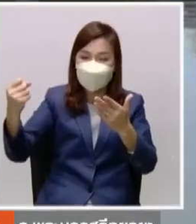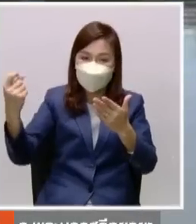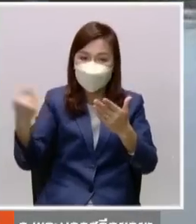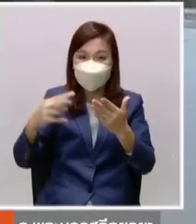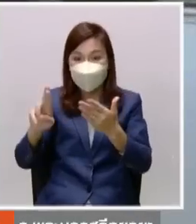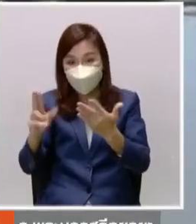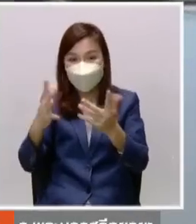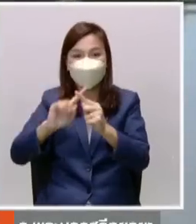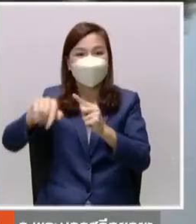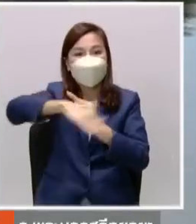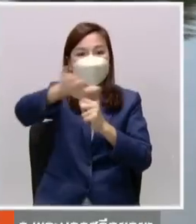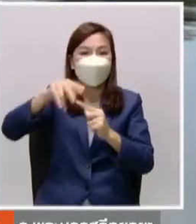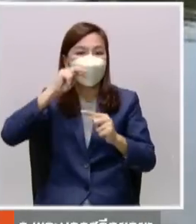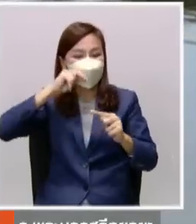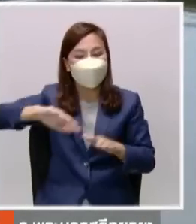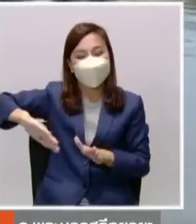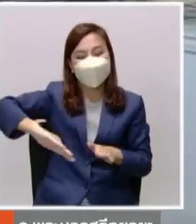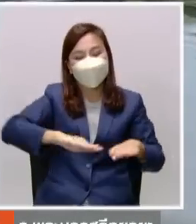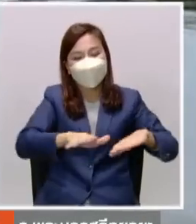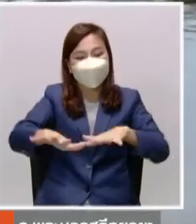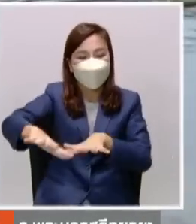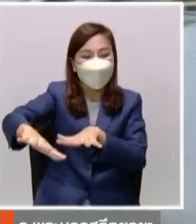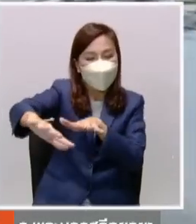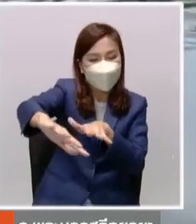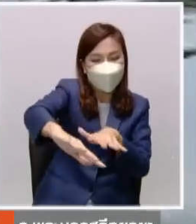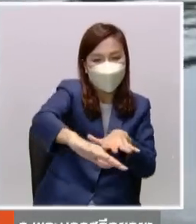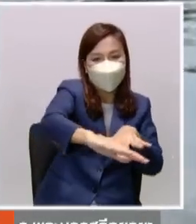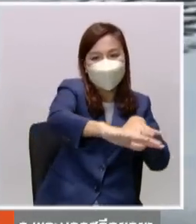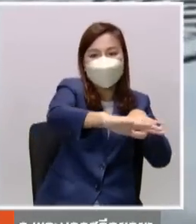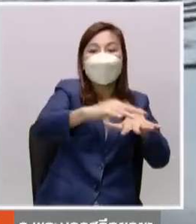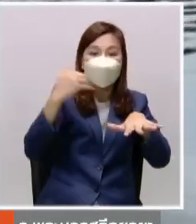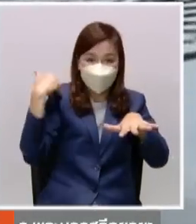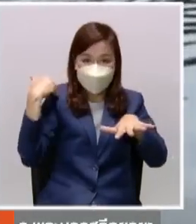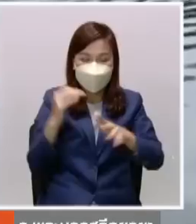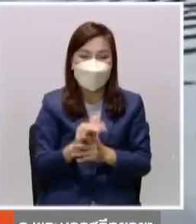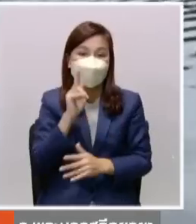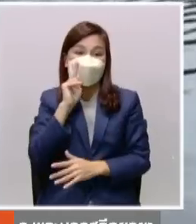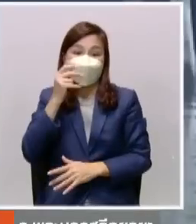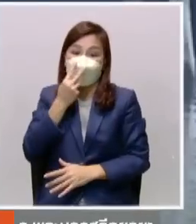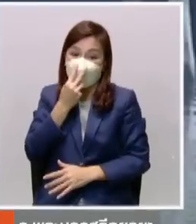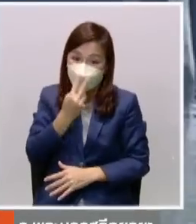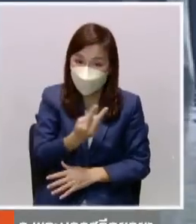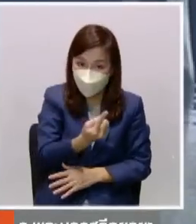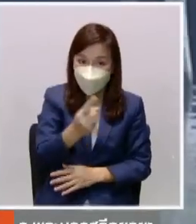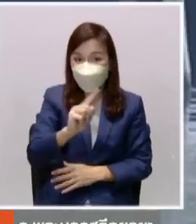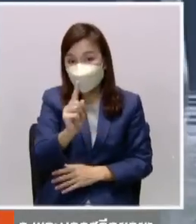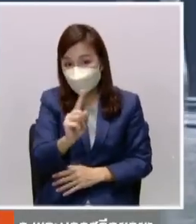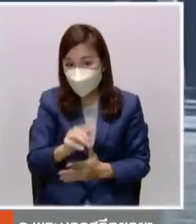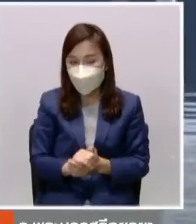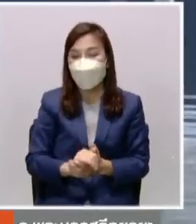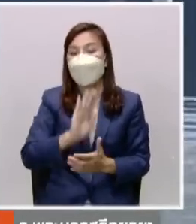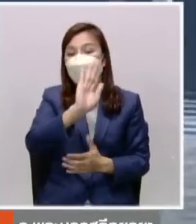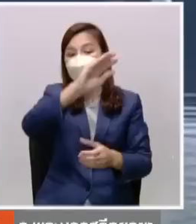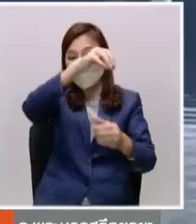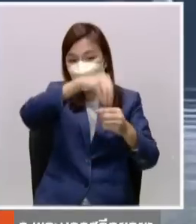ชวาที่อาศัยอยู่ริมตลิ่งถูกน้ำไหลเข้าท่วมแล้วหลายแห่งจากการลงพื้นที่สำรวจของผู้สื่อข่าวของเรานะครับไปที่หมู่ที่ 2